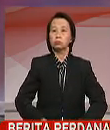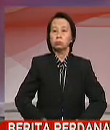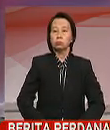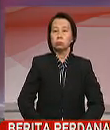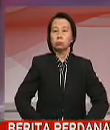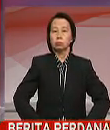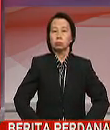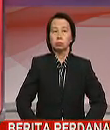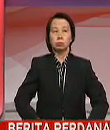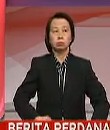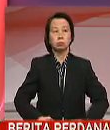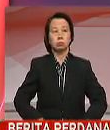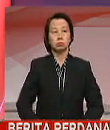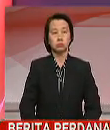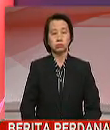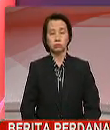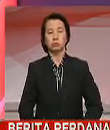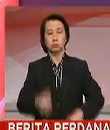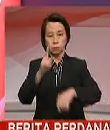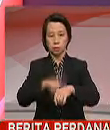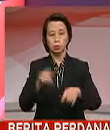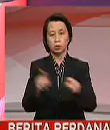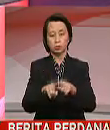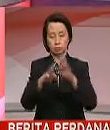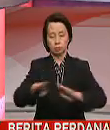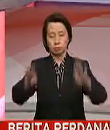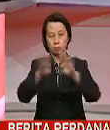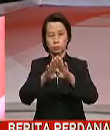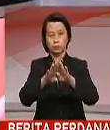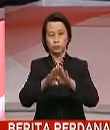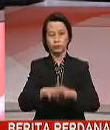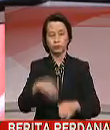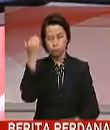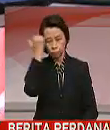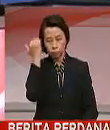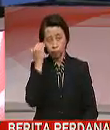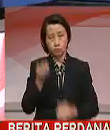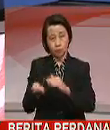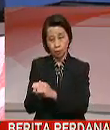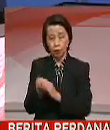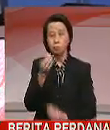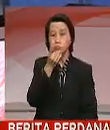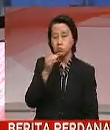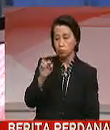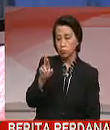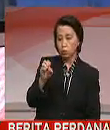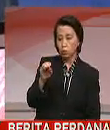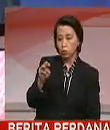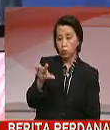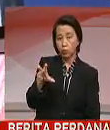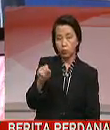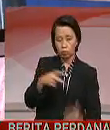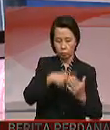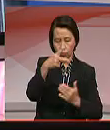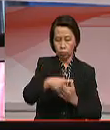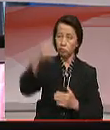Hai Masih bersama berita perdana pembicaraan kesra swadata inspires mamoso berhubung Project